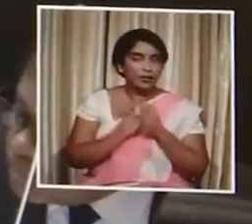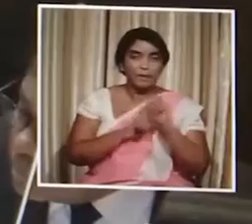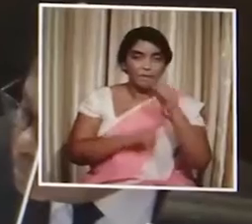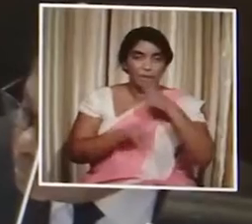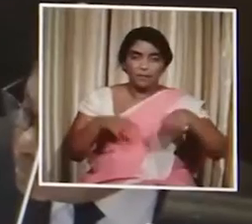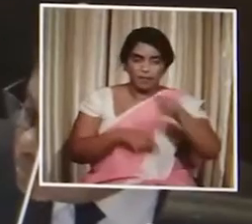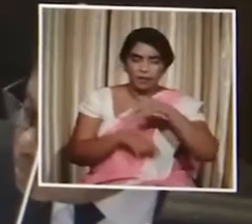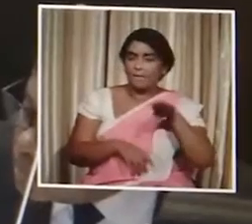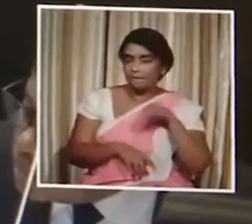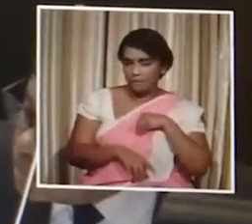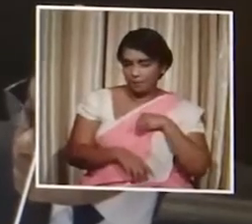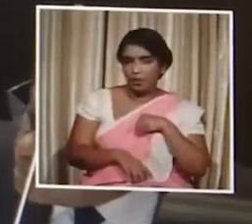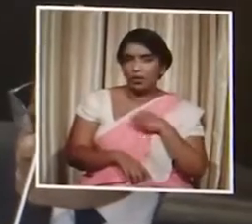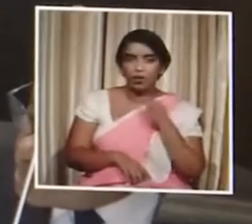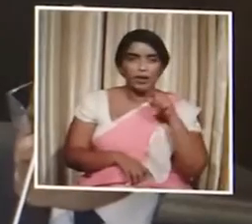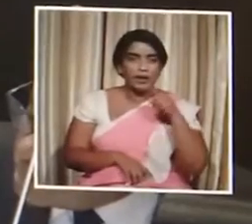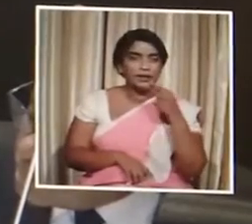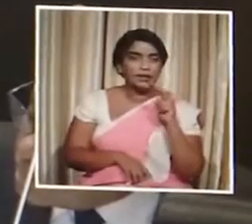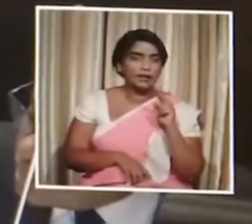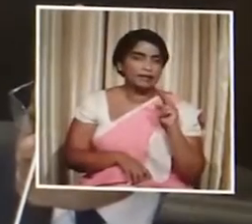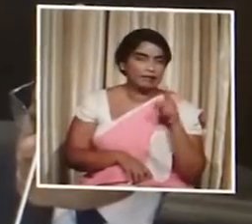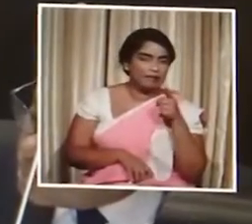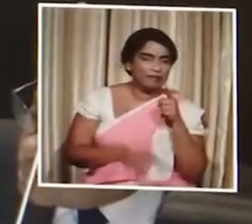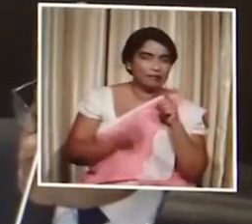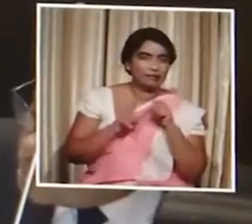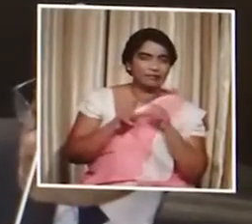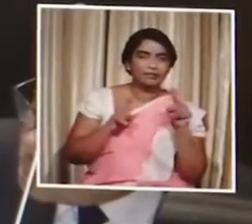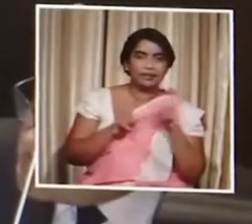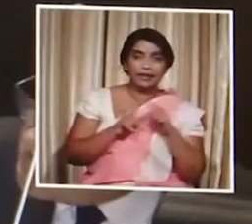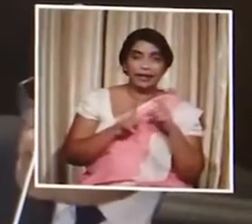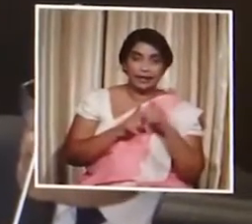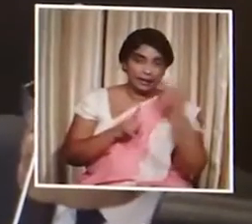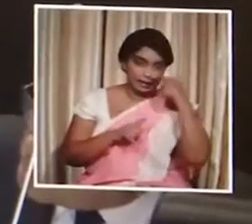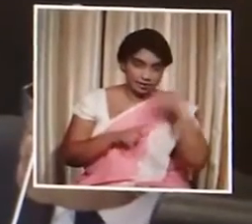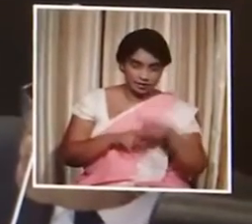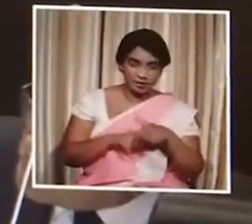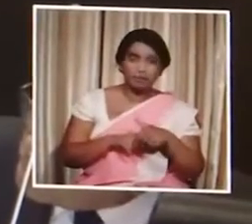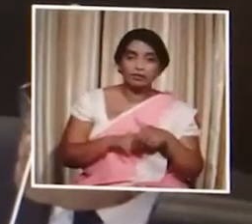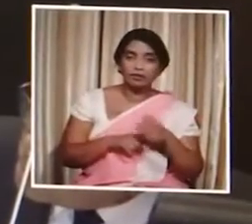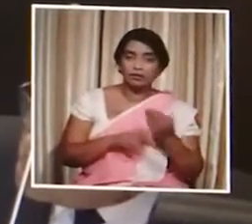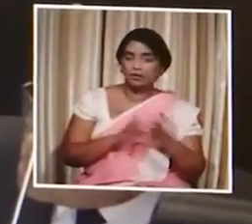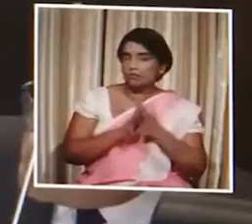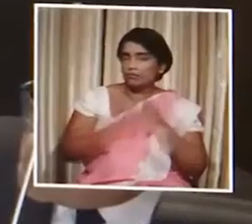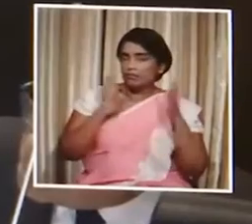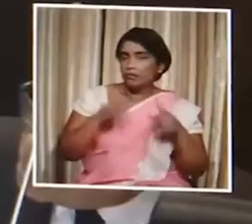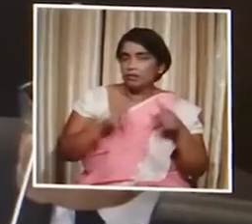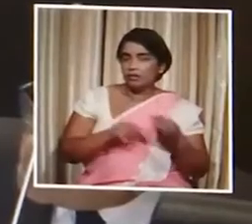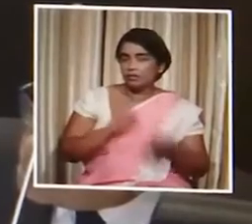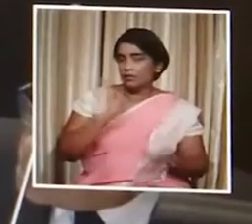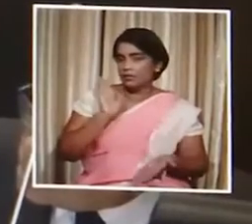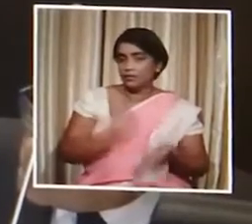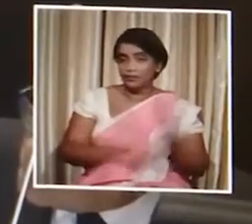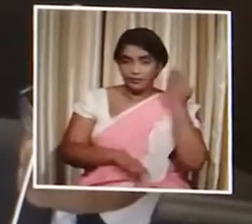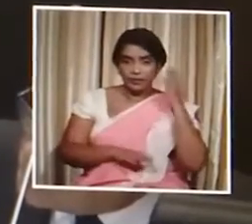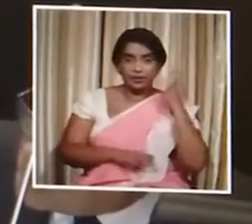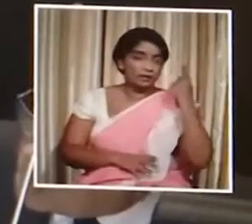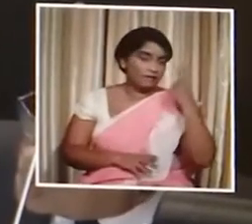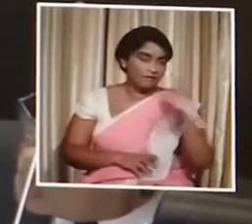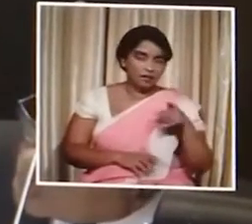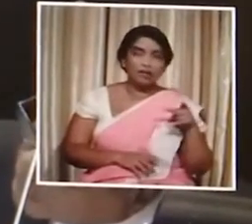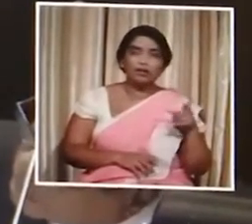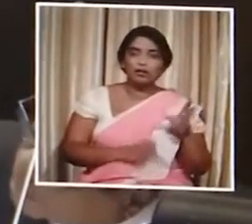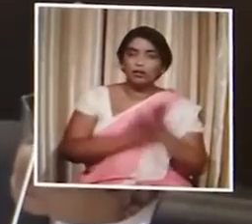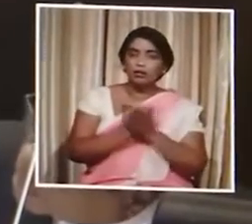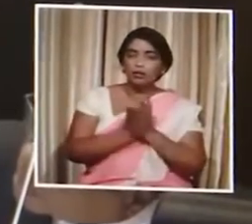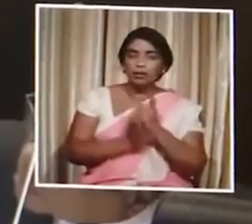පිළිගන්නවා රුපියල් 100 ගණනකට තිබුණ ඩීසල් ඉතා විශාල ලෙස මිල අධික වීම නිසා